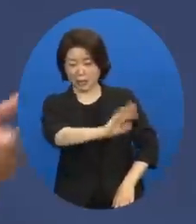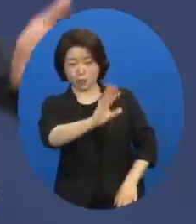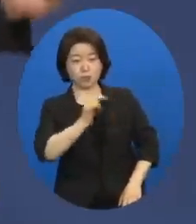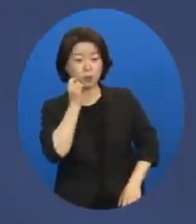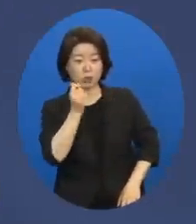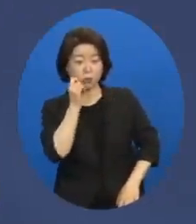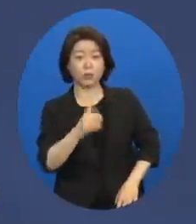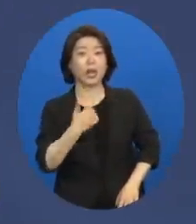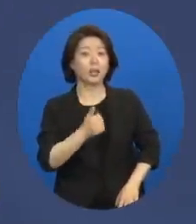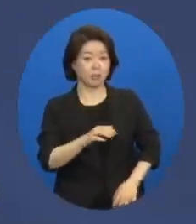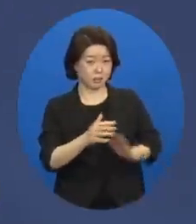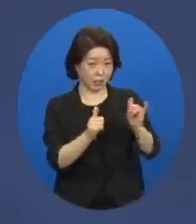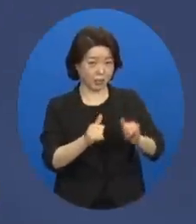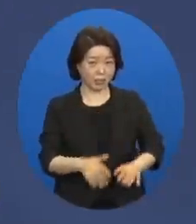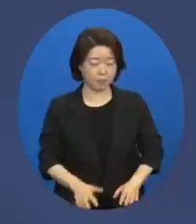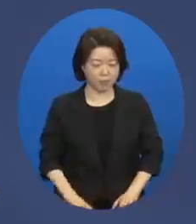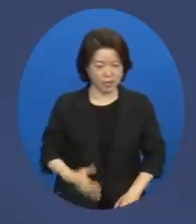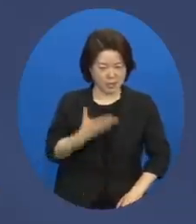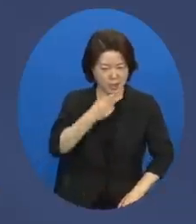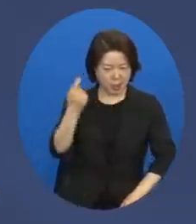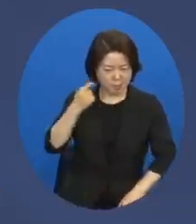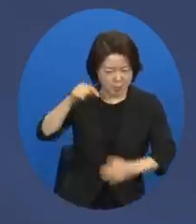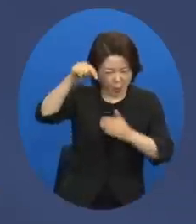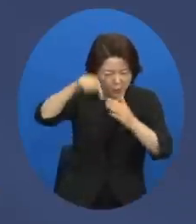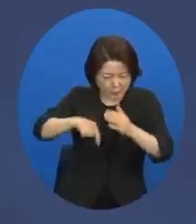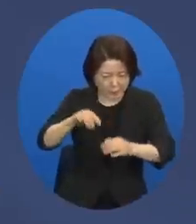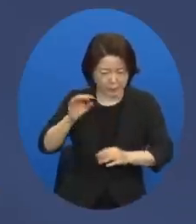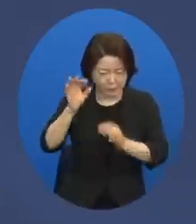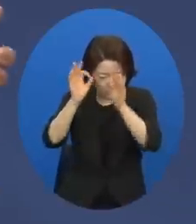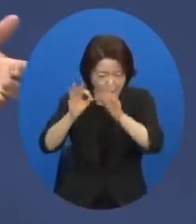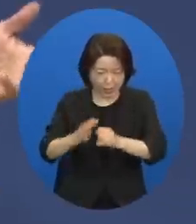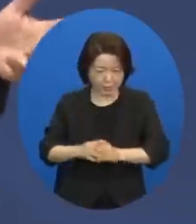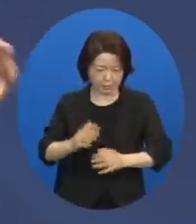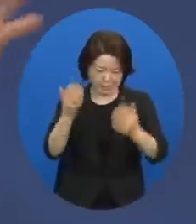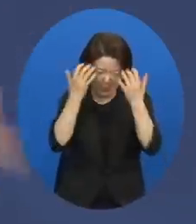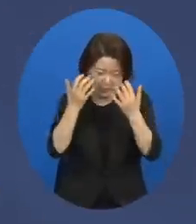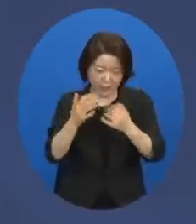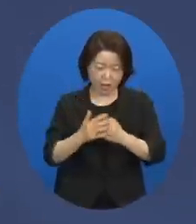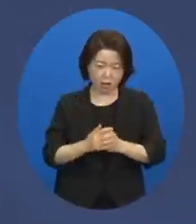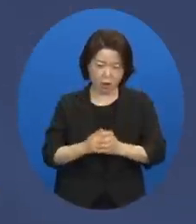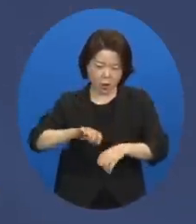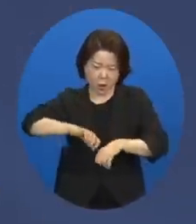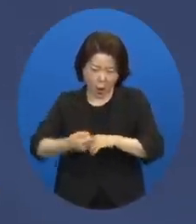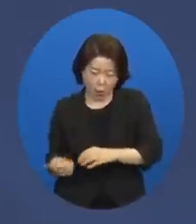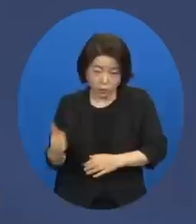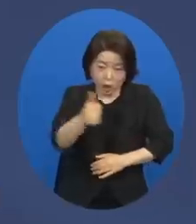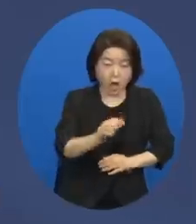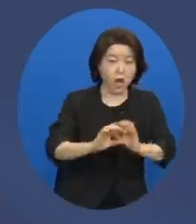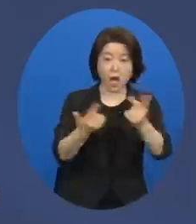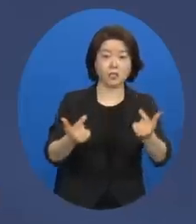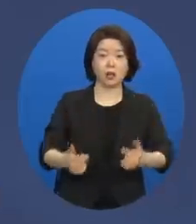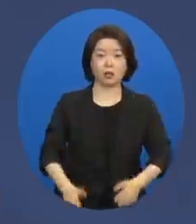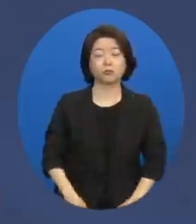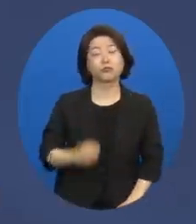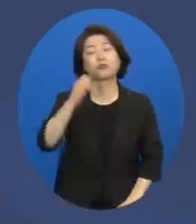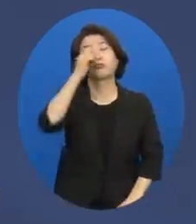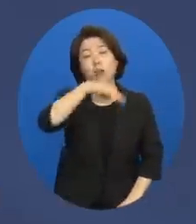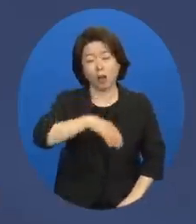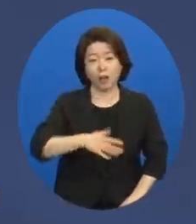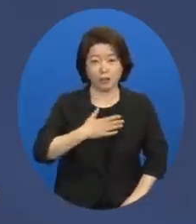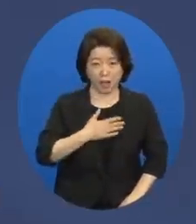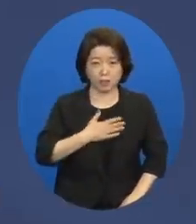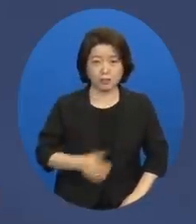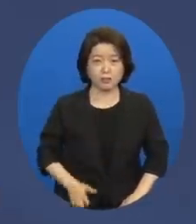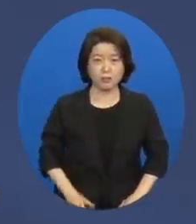연구하거나 막 복음에 막 핍박에 시련을 당하다가 억지로 막 이렇게 뭐 등극하고 이런 사람이 아니고 그냥